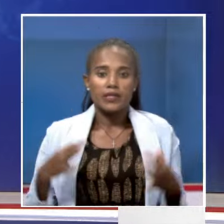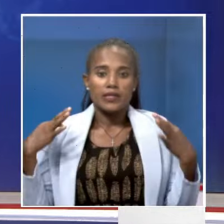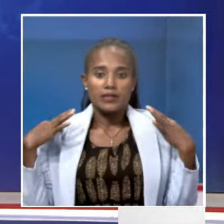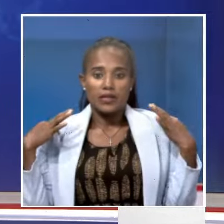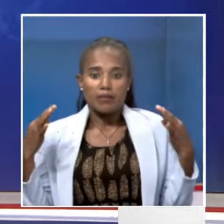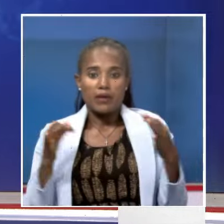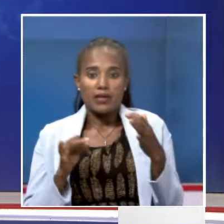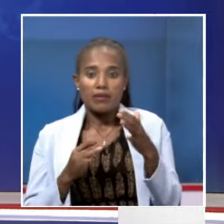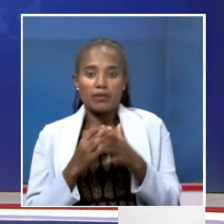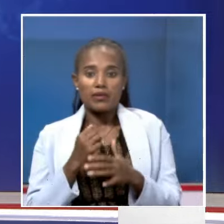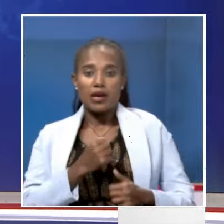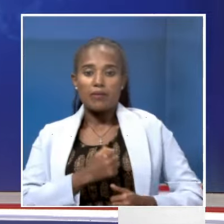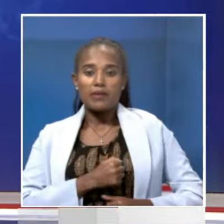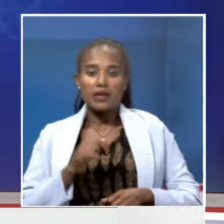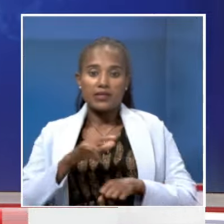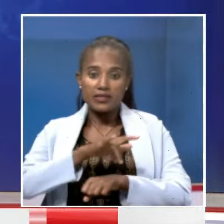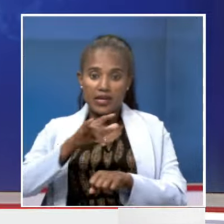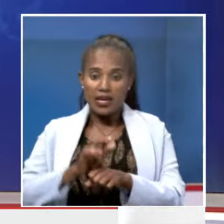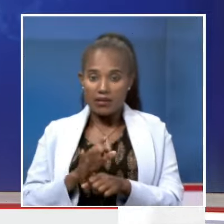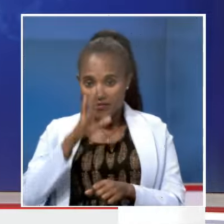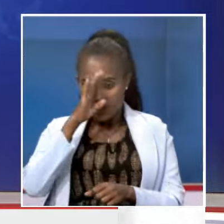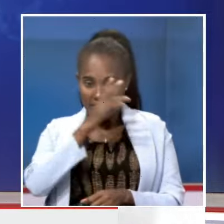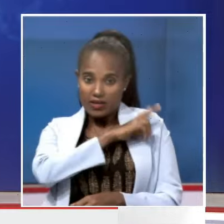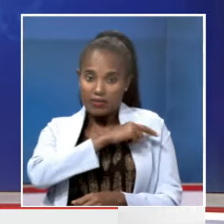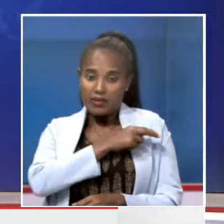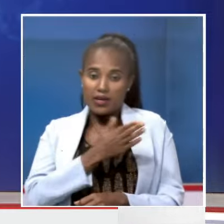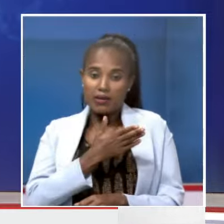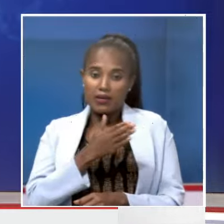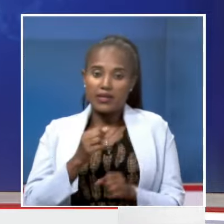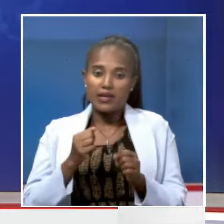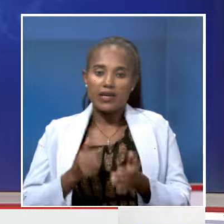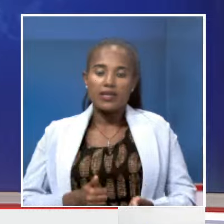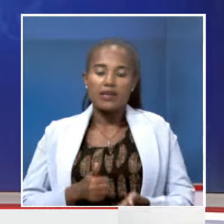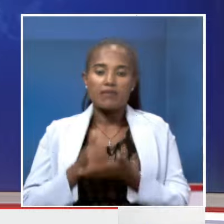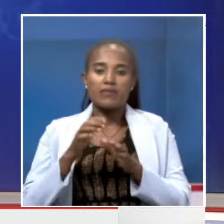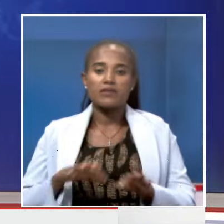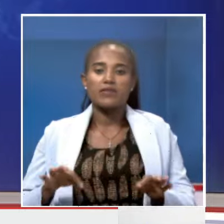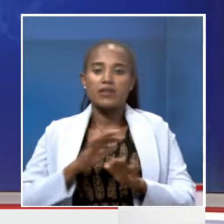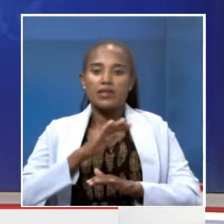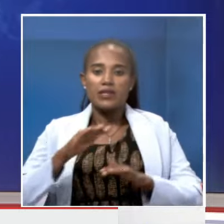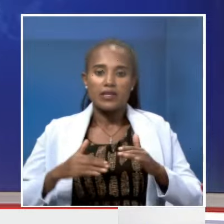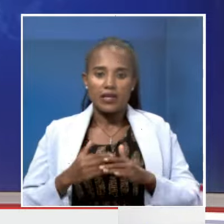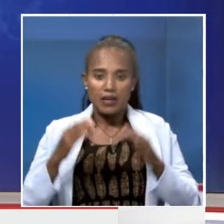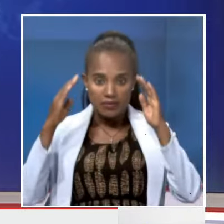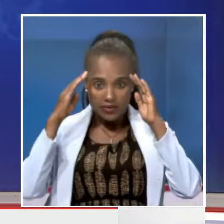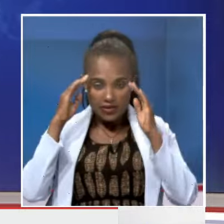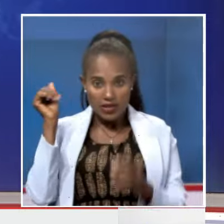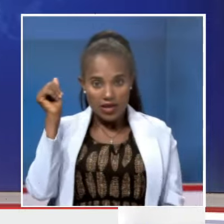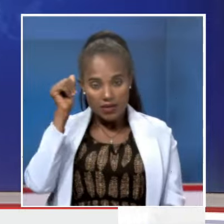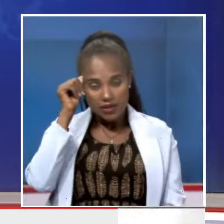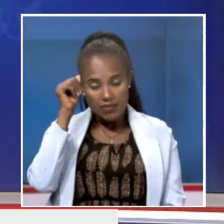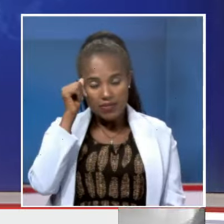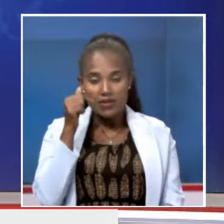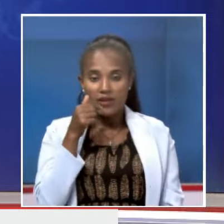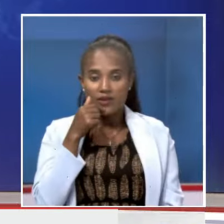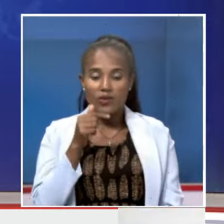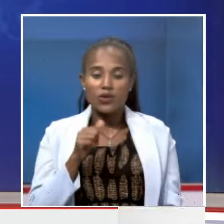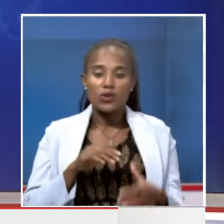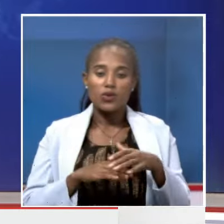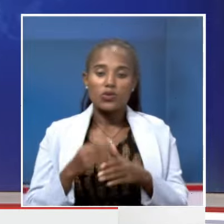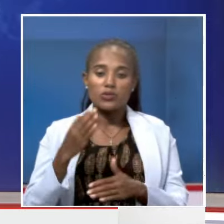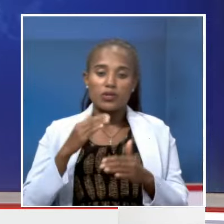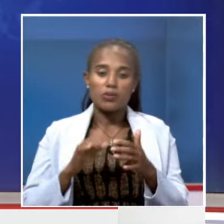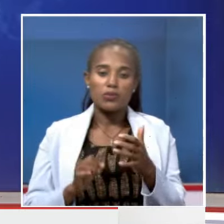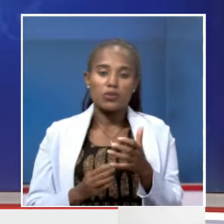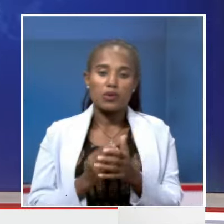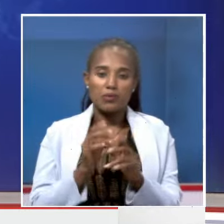ጤናማና የልማት አርበኛ ዜጋ ለመፍጠር የሕክምና ግብዓት ምርት ላይ ጠንካራ ድጋፍ እንደሚያስፈልግ ጠቅላይ ሚኒስትር አብይ አህመድ ተናገሩ። ከውጭ በሚገቡ